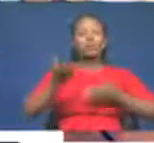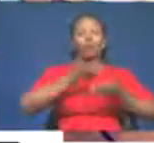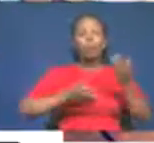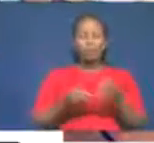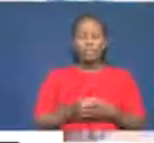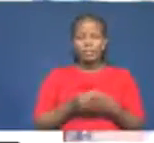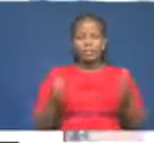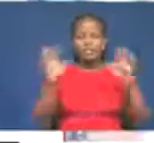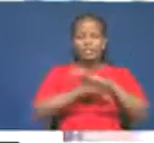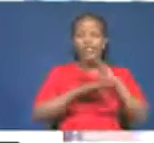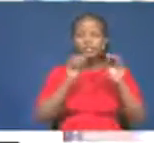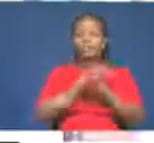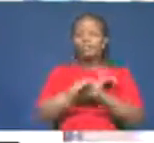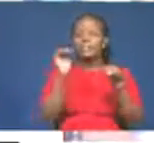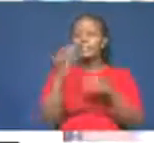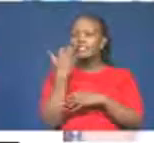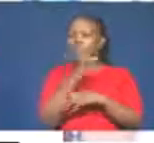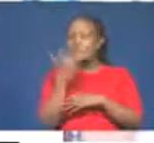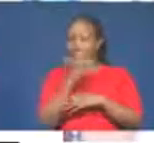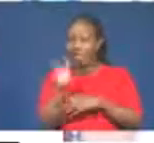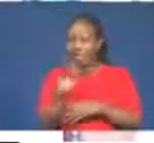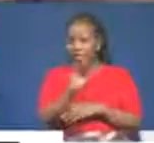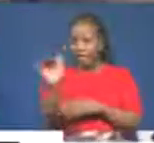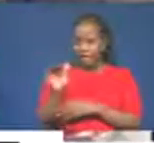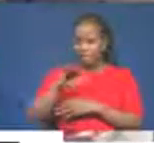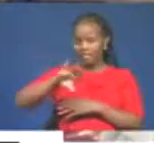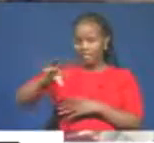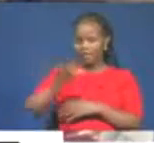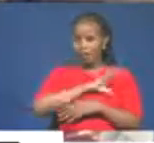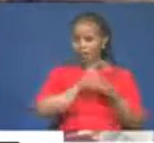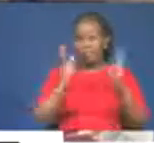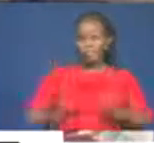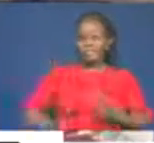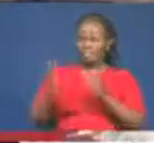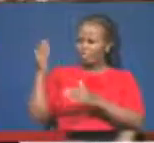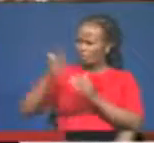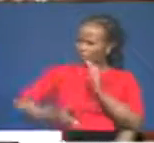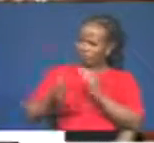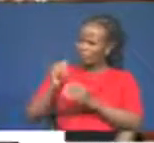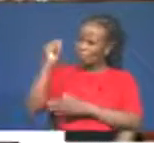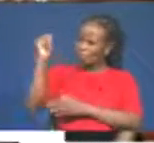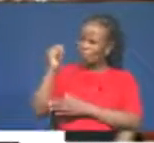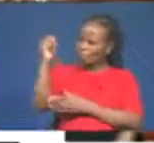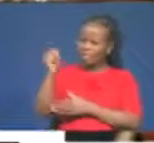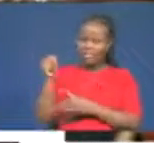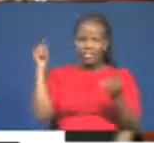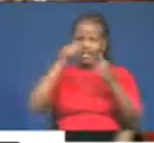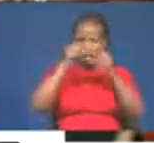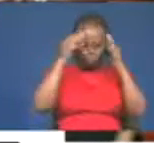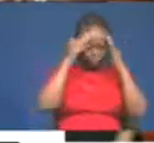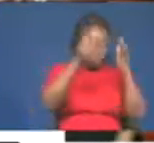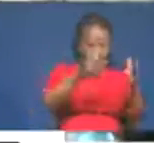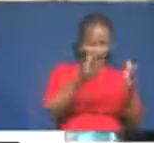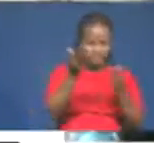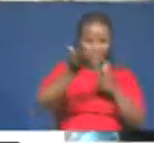Gachagua yobasi ametoa changamoto kwa makamishna wa kaunti kujiepusha na siasa na badala yake kuelekeza juhudi zao katika